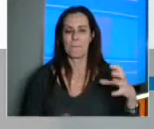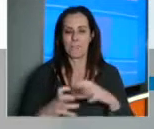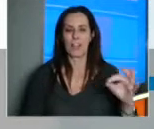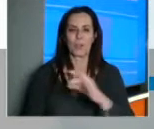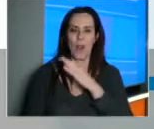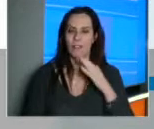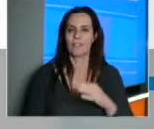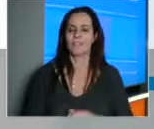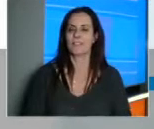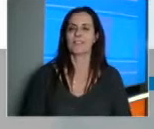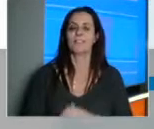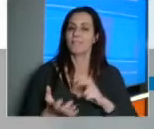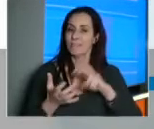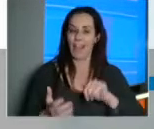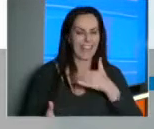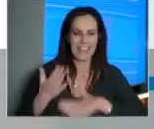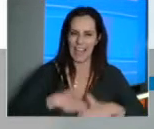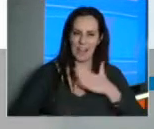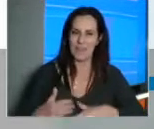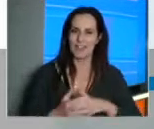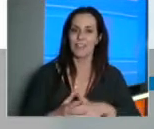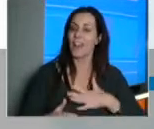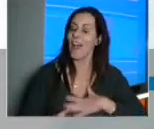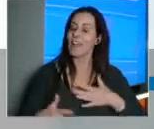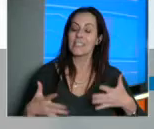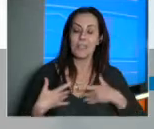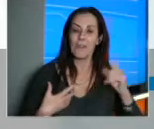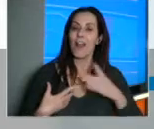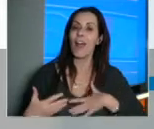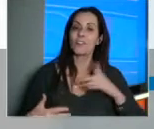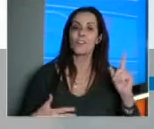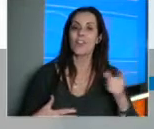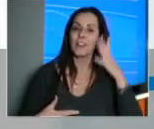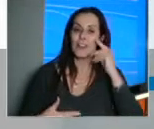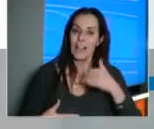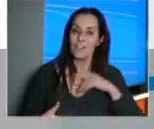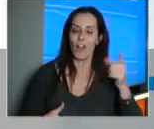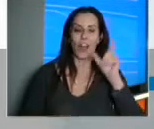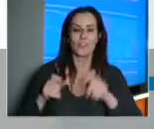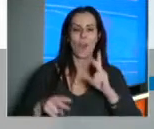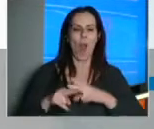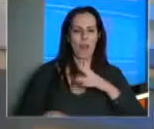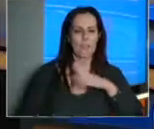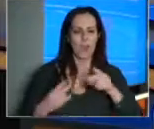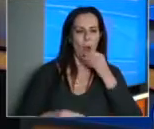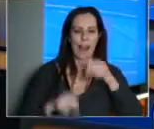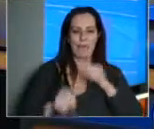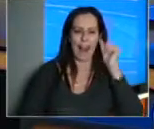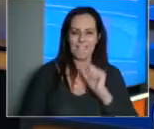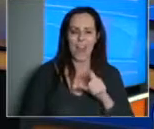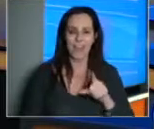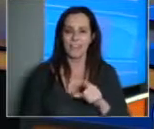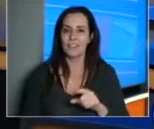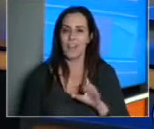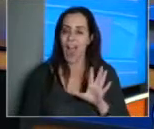מירב בן ארי, חברת הכנסת הפורשת הכי חביבה עלינו. חג שמח לכולם, חג שכולו תענוג לי ולכל אנשי הצליה. עכשיו,